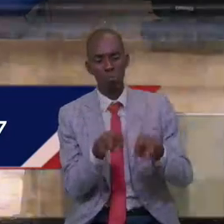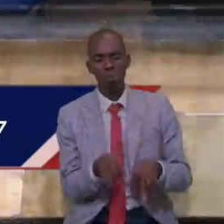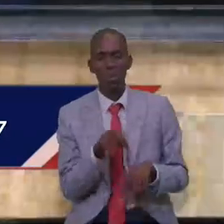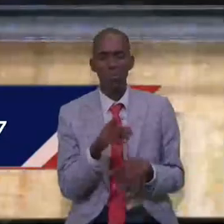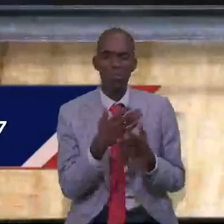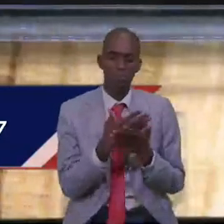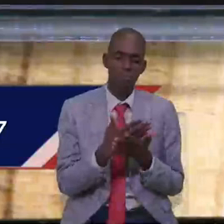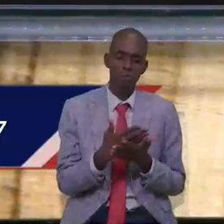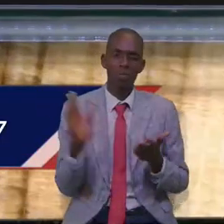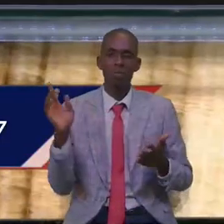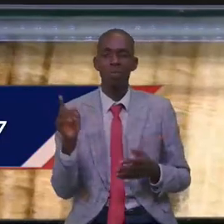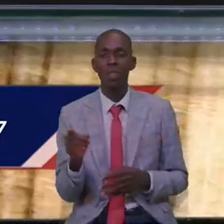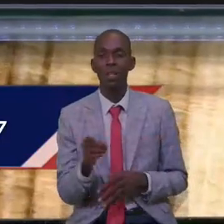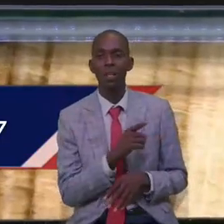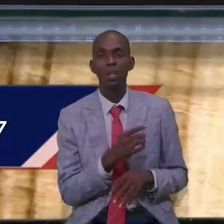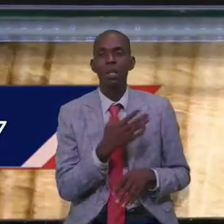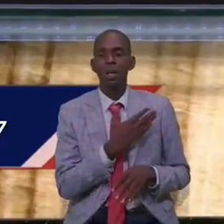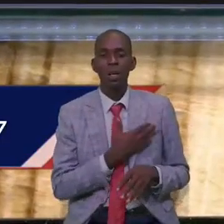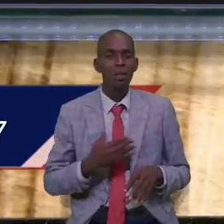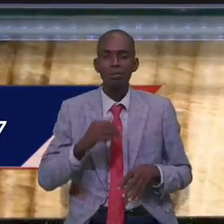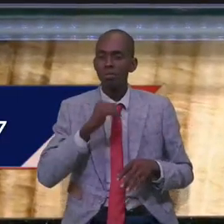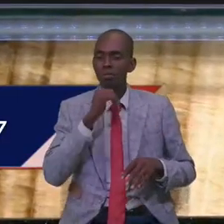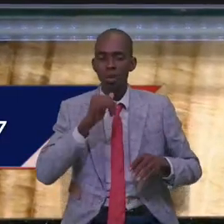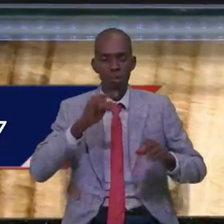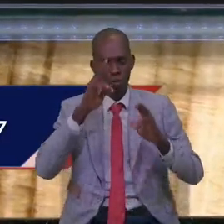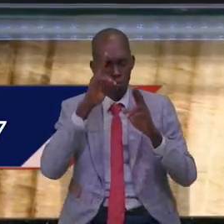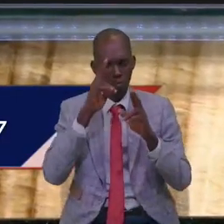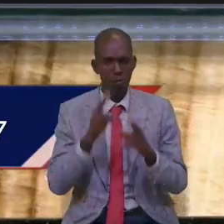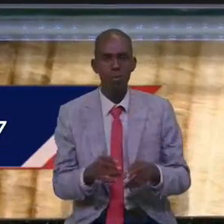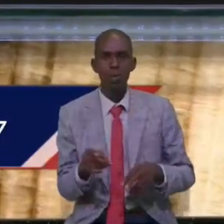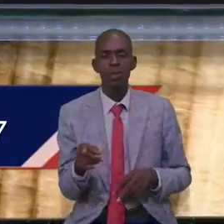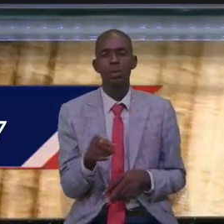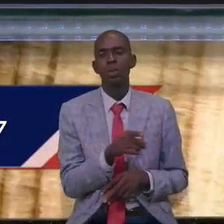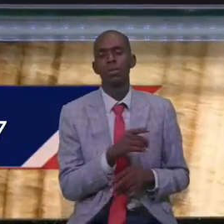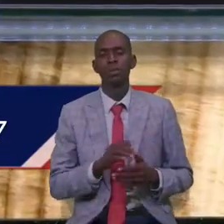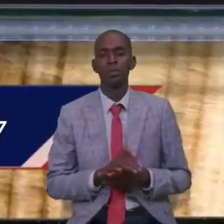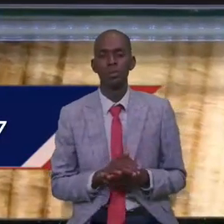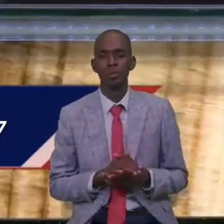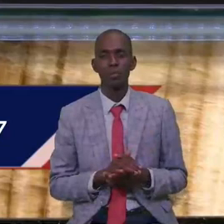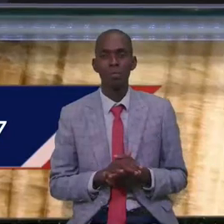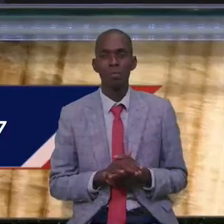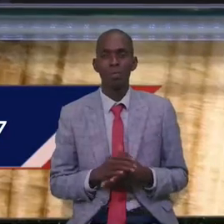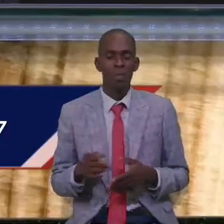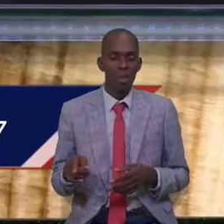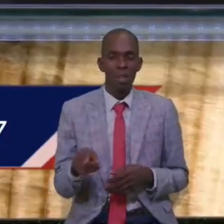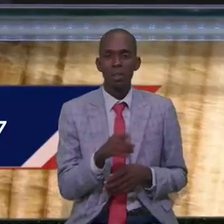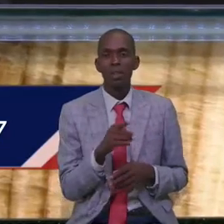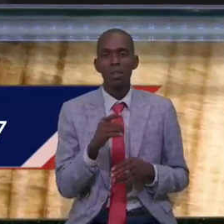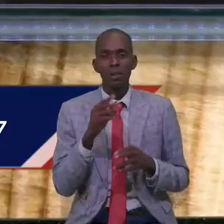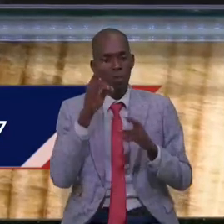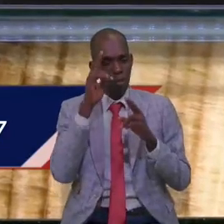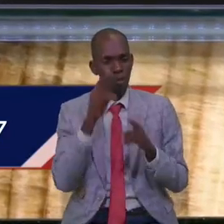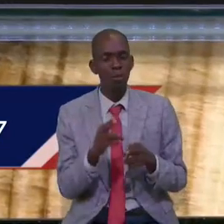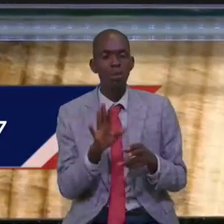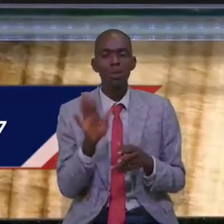été rejeté. Et ils ont exalté leur opinion au-delà de son message. Ils ont exalté